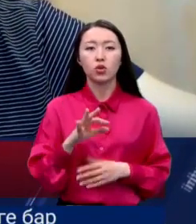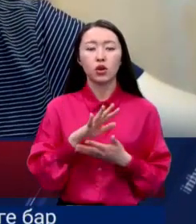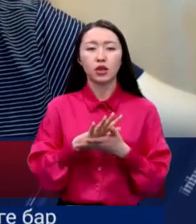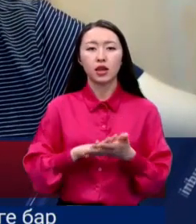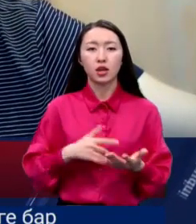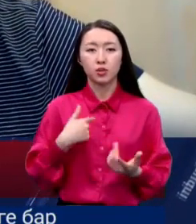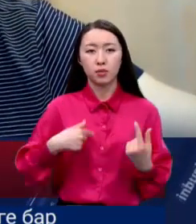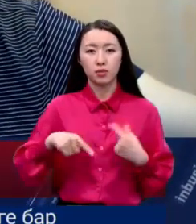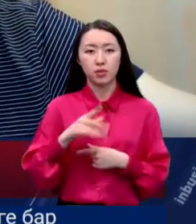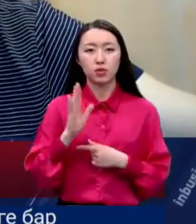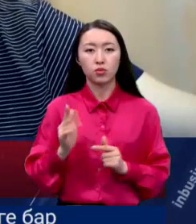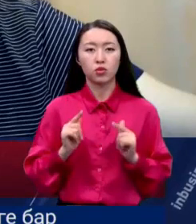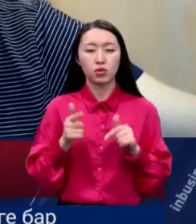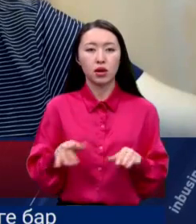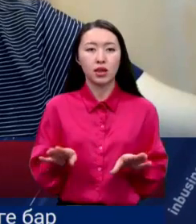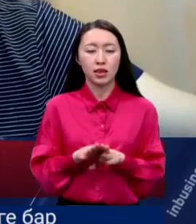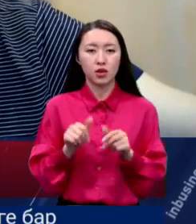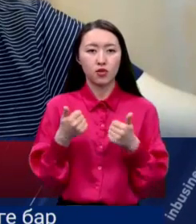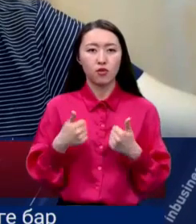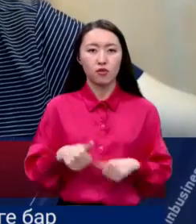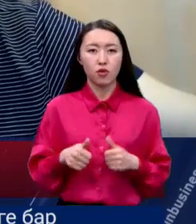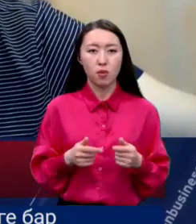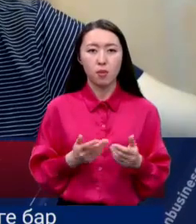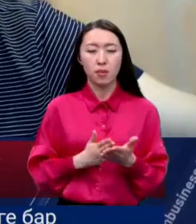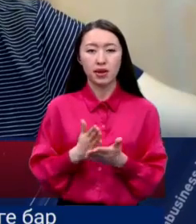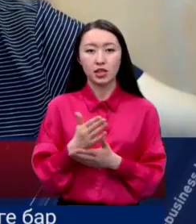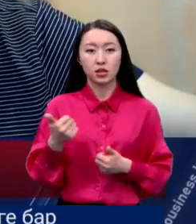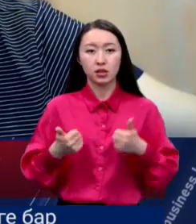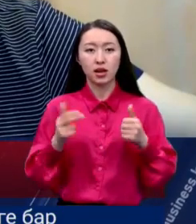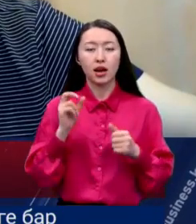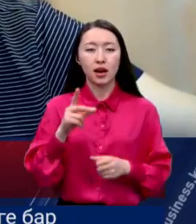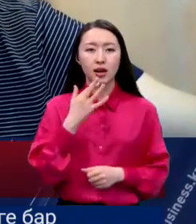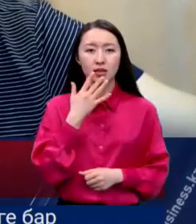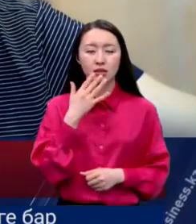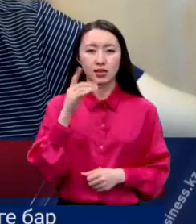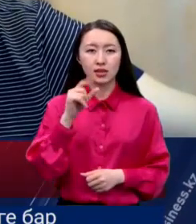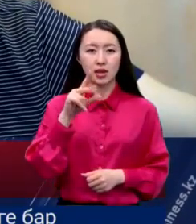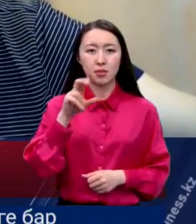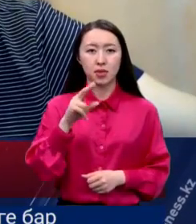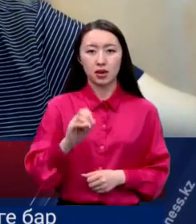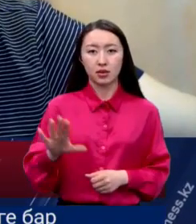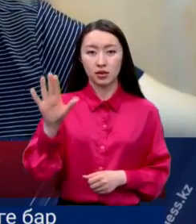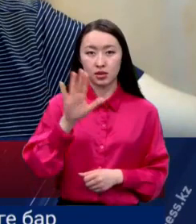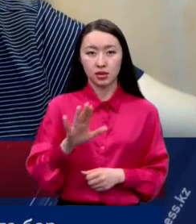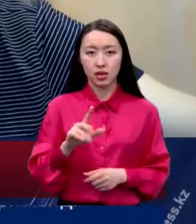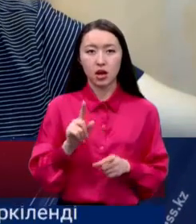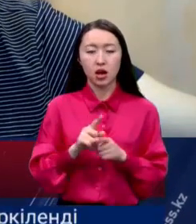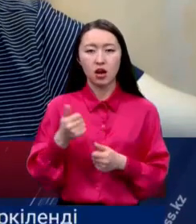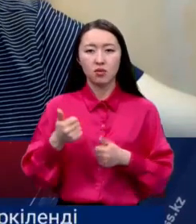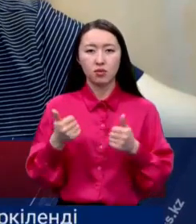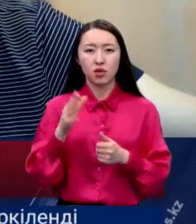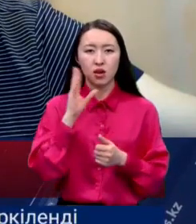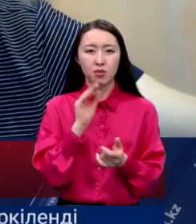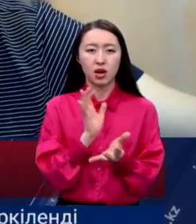в целом к модели такой политической конкуренции, как на Западе, когда партии не брезгуют грязными играми, когда